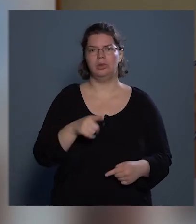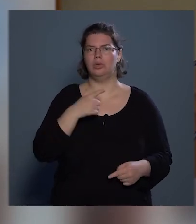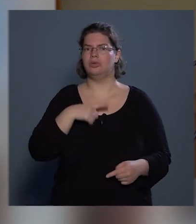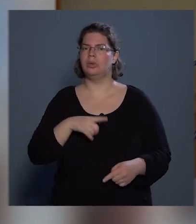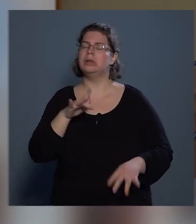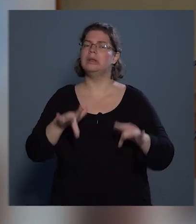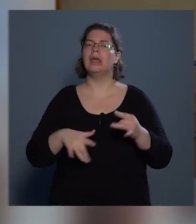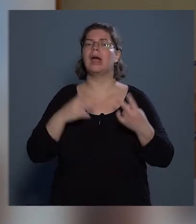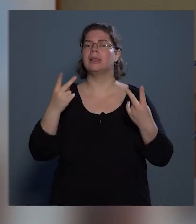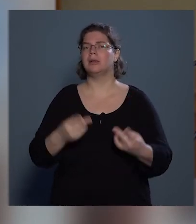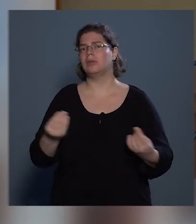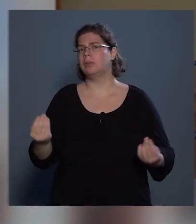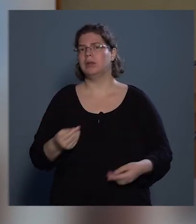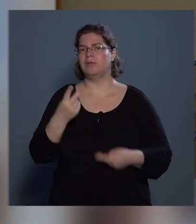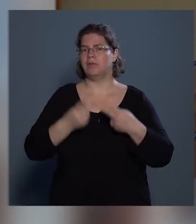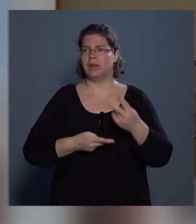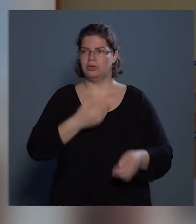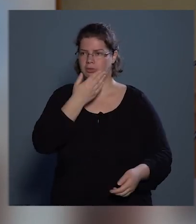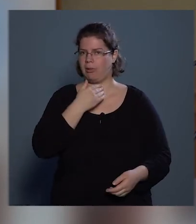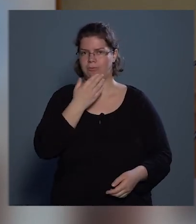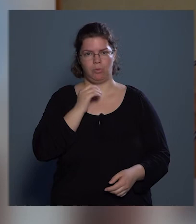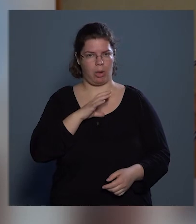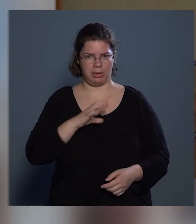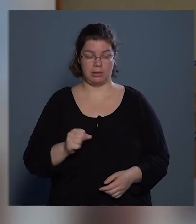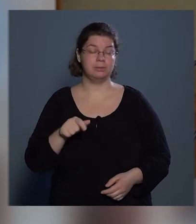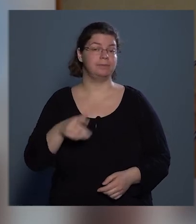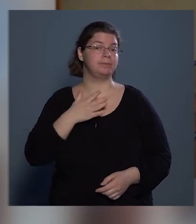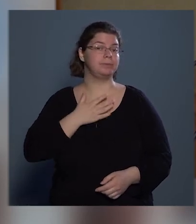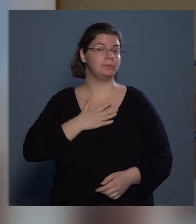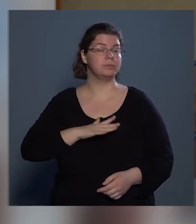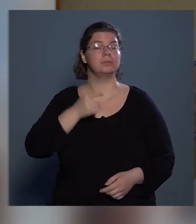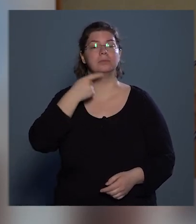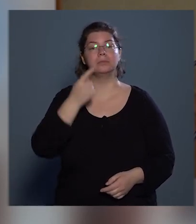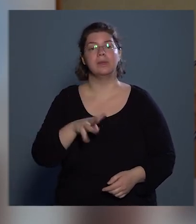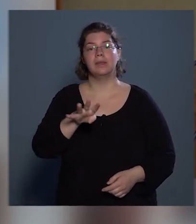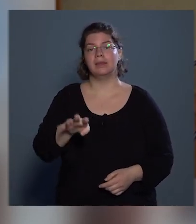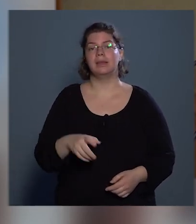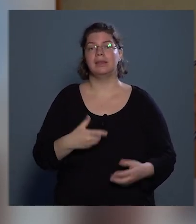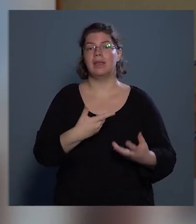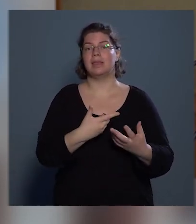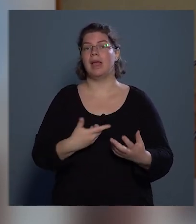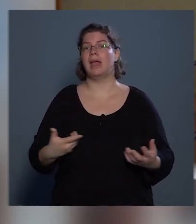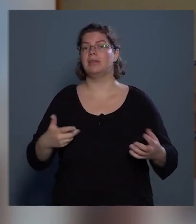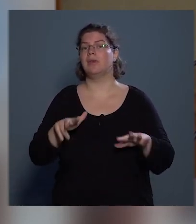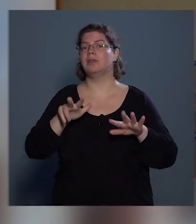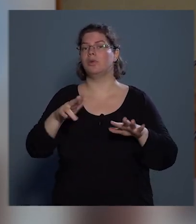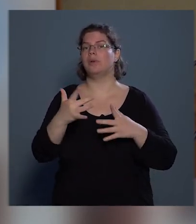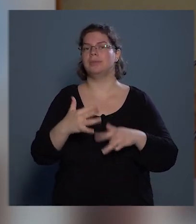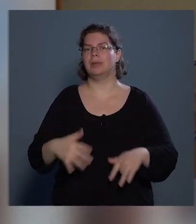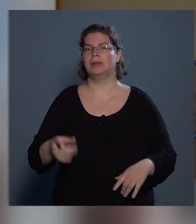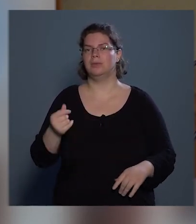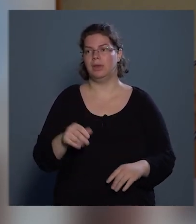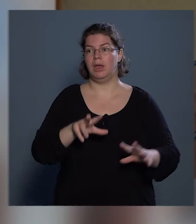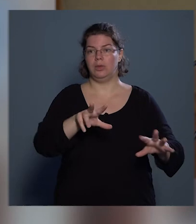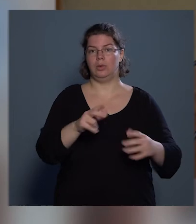érv, amire végül is nem volt reakció, én szeretném mondani, hogy a 478 millió forint meg a 800